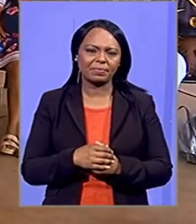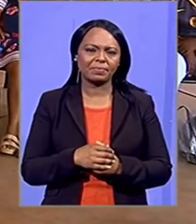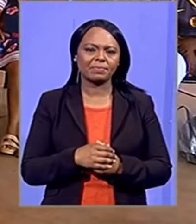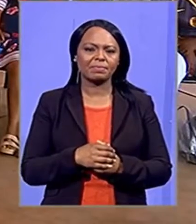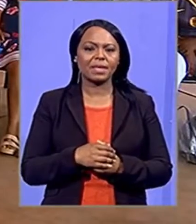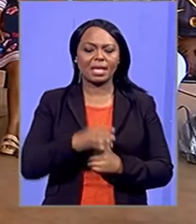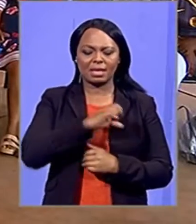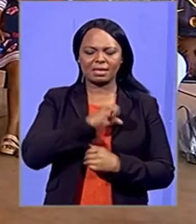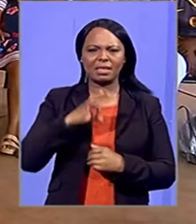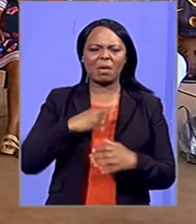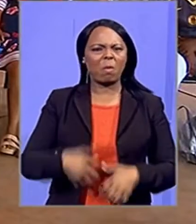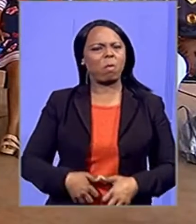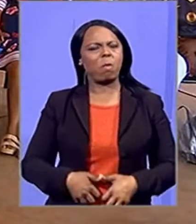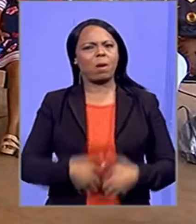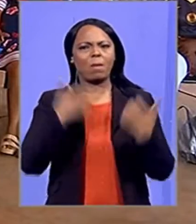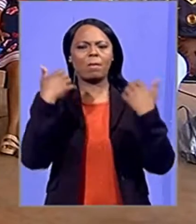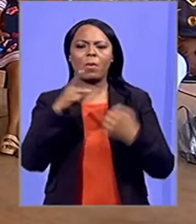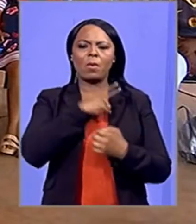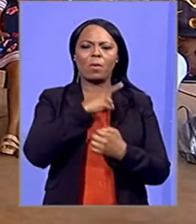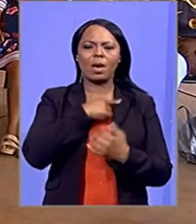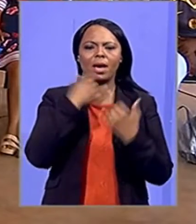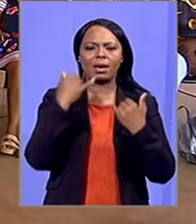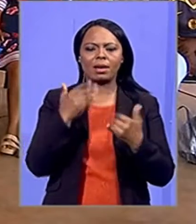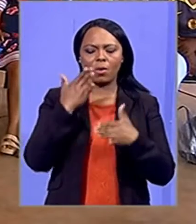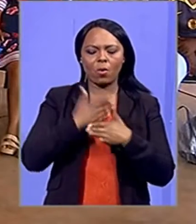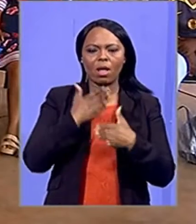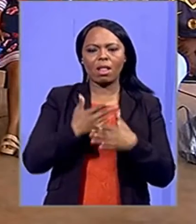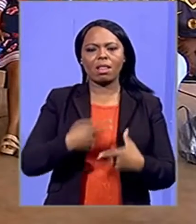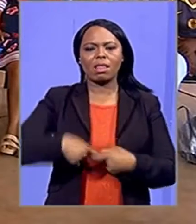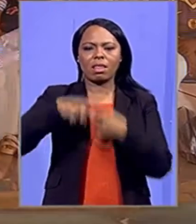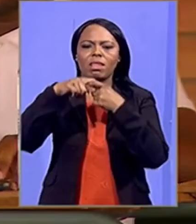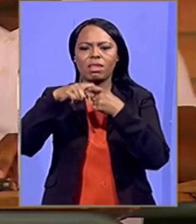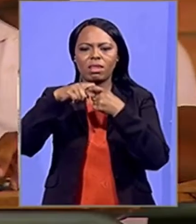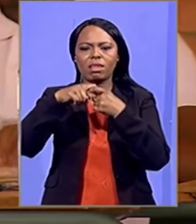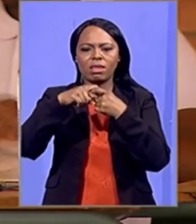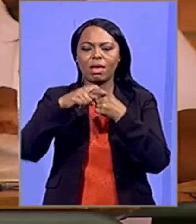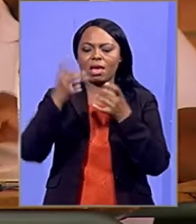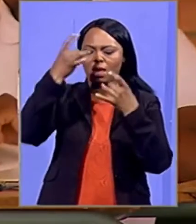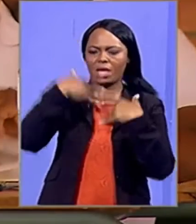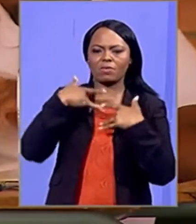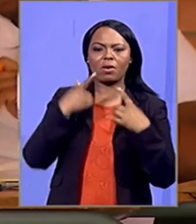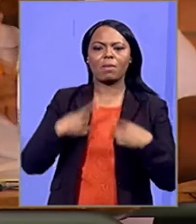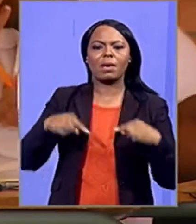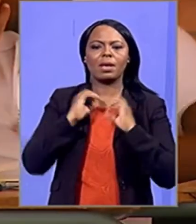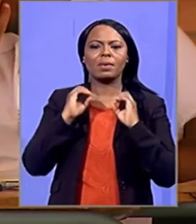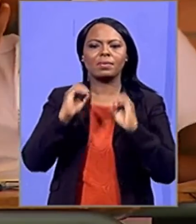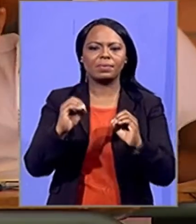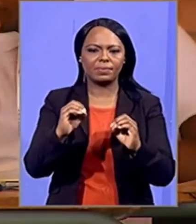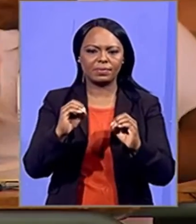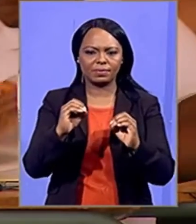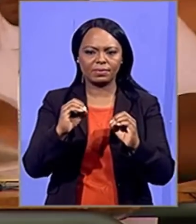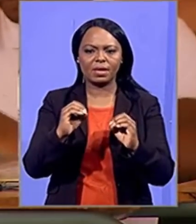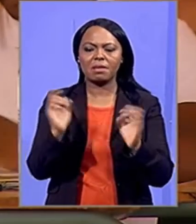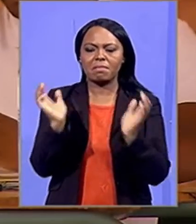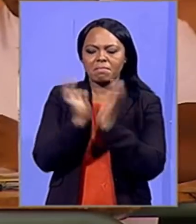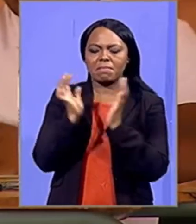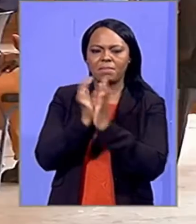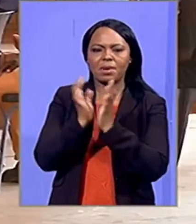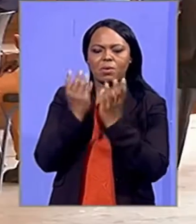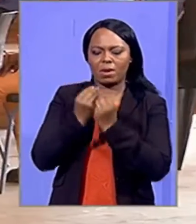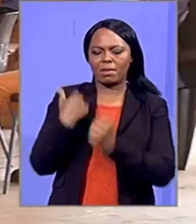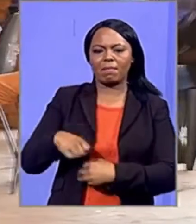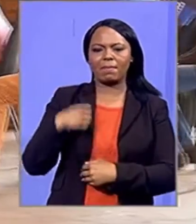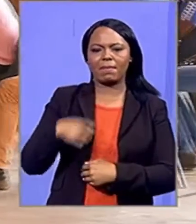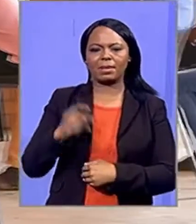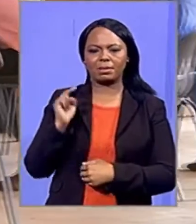Bašomi ba befetšwe morago ga gore ba emišwe mošomong ntle le temošo ba be ba kopane le boetapele bja mmasepala wa Lepelle Nkumpi,